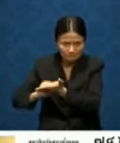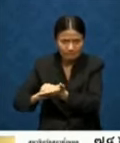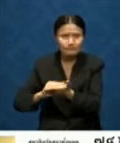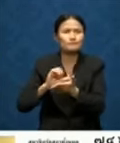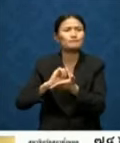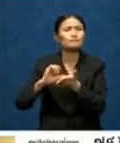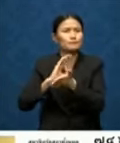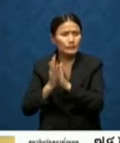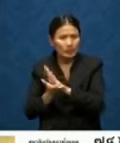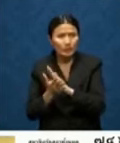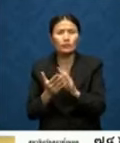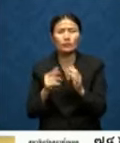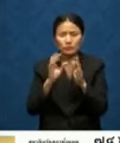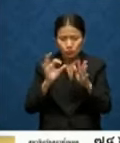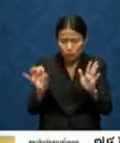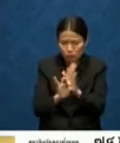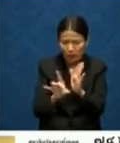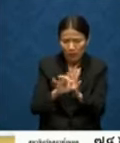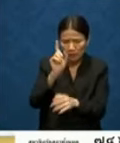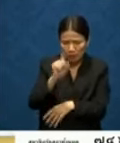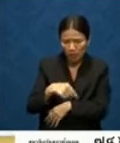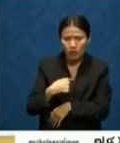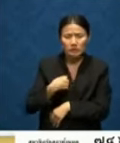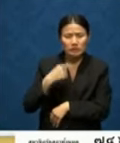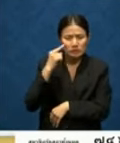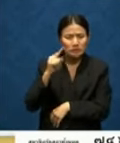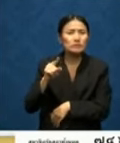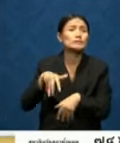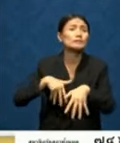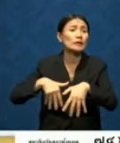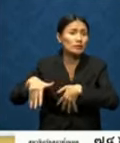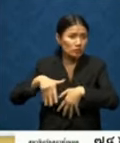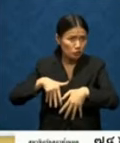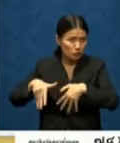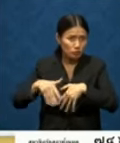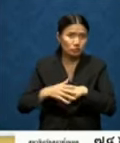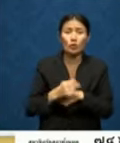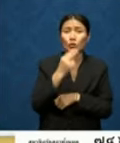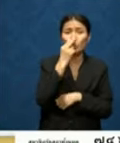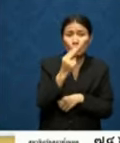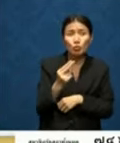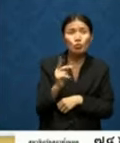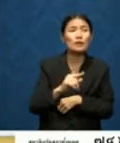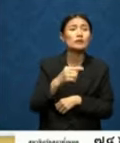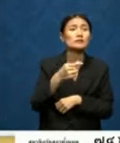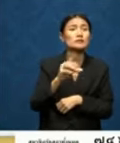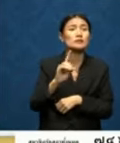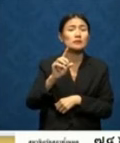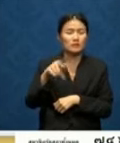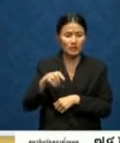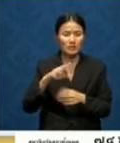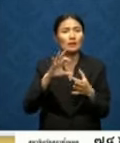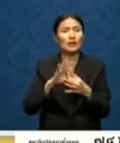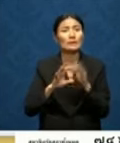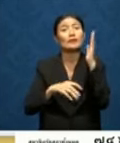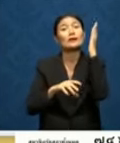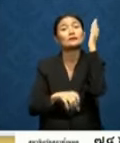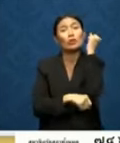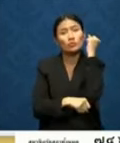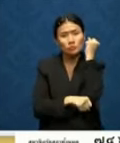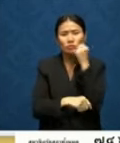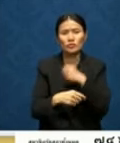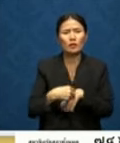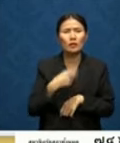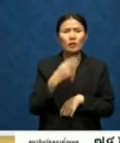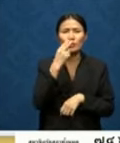าลต้องฟง GDP ของปชาทนคือดัดชนีตัวชีวดความจนและความลำบากมองจากไหนครับ